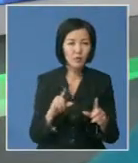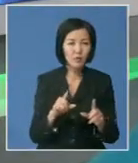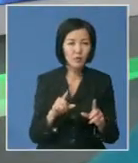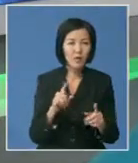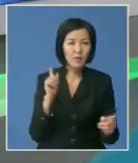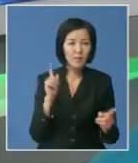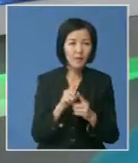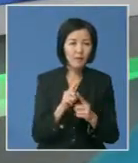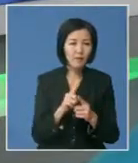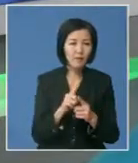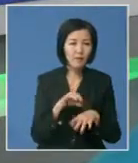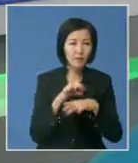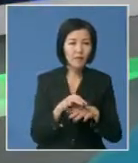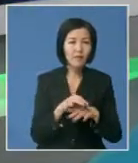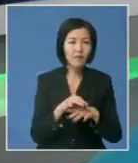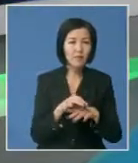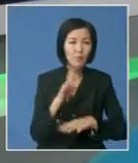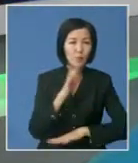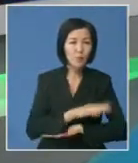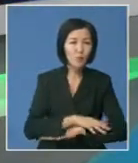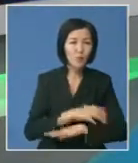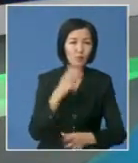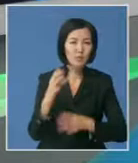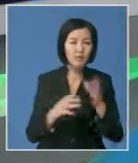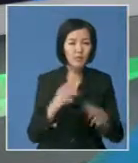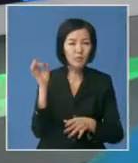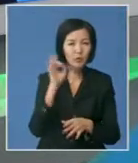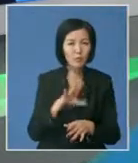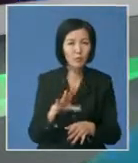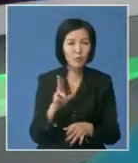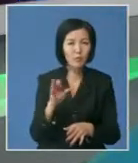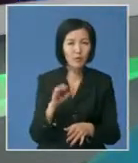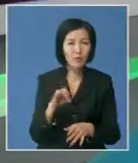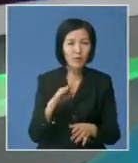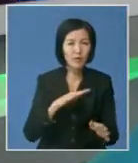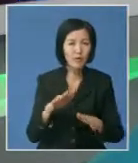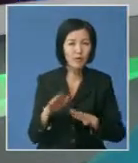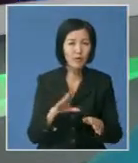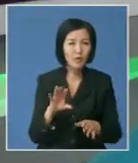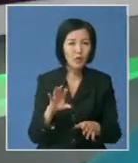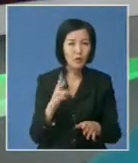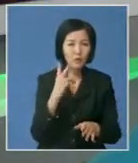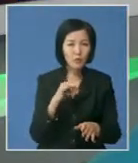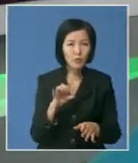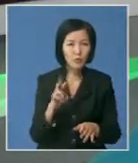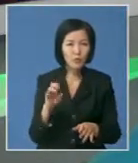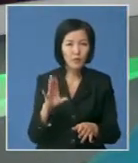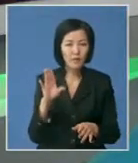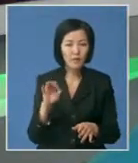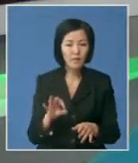первыми провести урок с мировым чемпионом по киокушинкай карате мире им семеновым подробностью материале